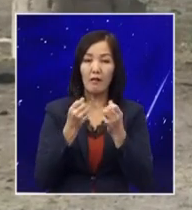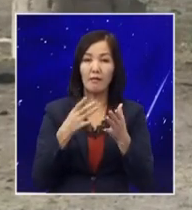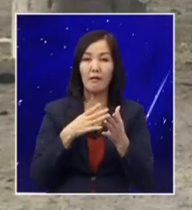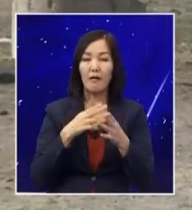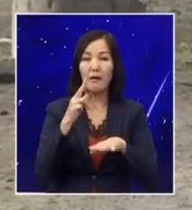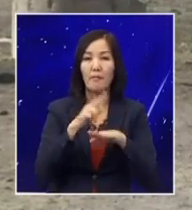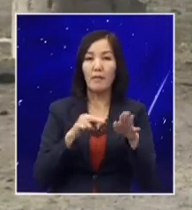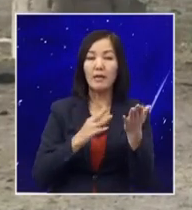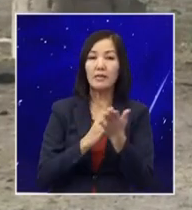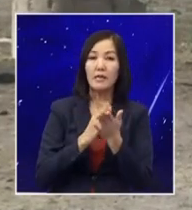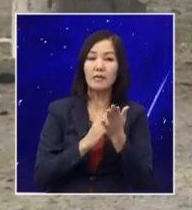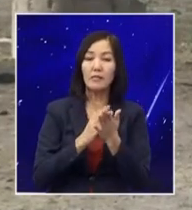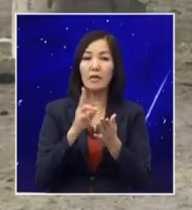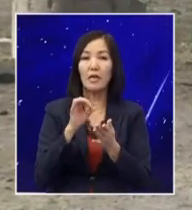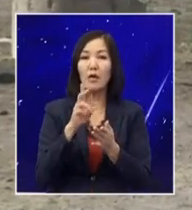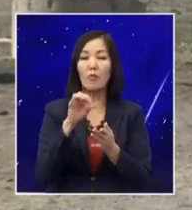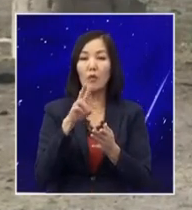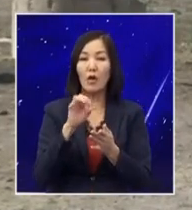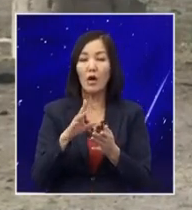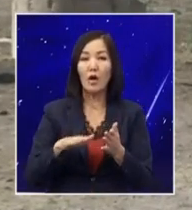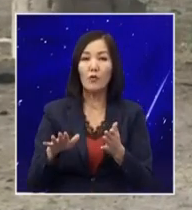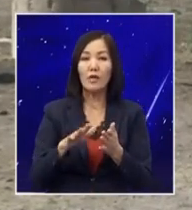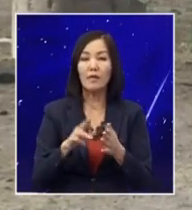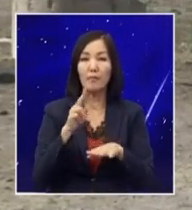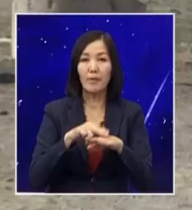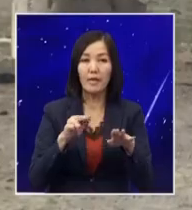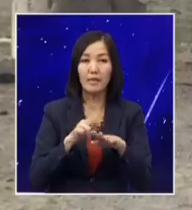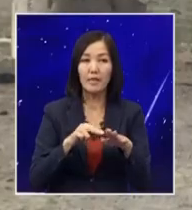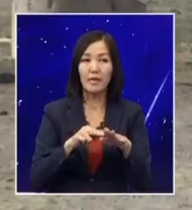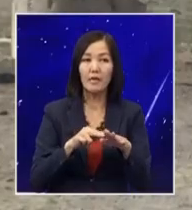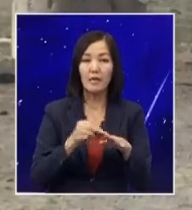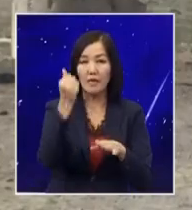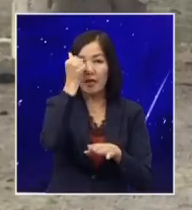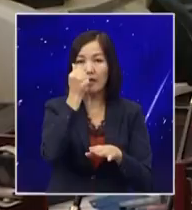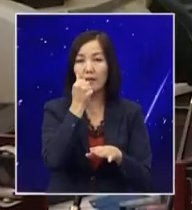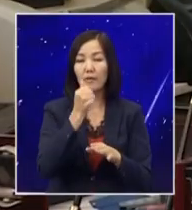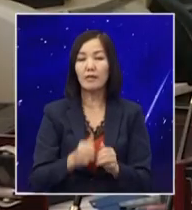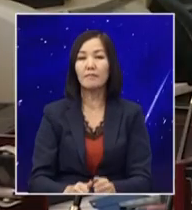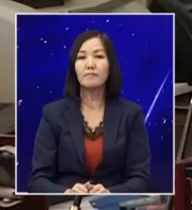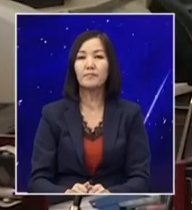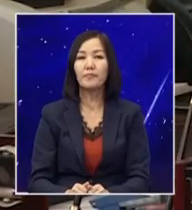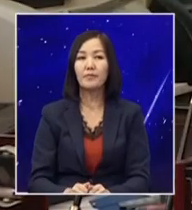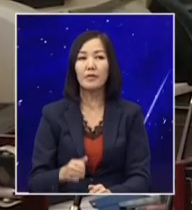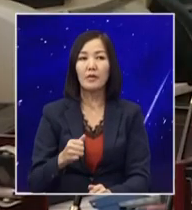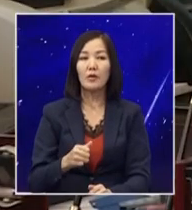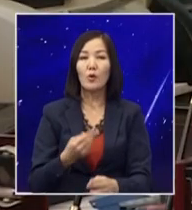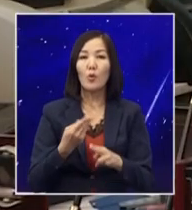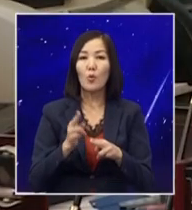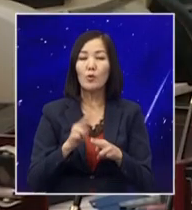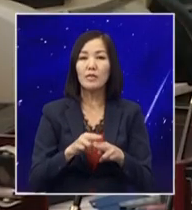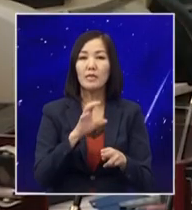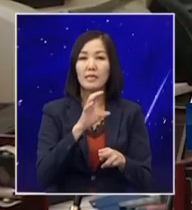полиция қызметкерлеріне, осы Кербұлақ ауданының жаңағы полиция қызметкерлеріне алғысымыз шексіз. Осы 42 айында ғана